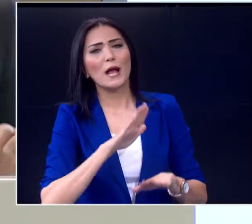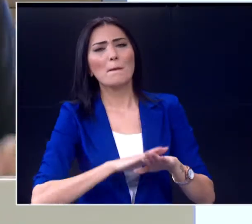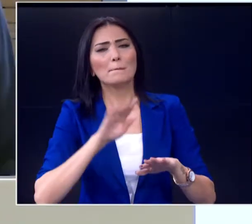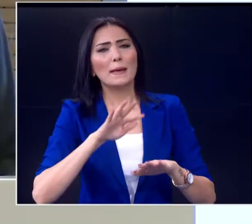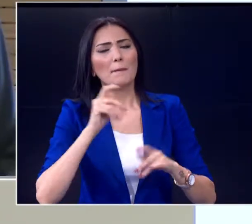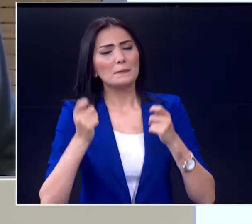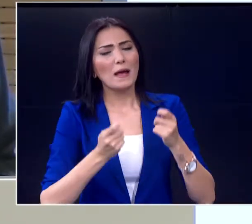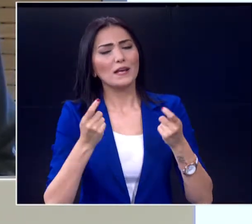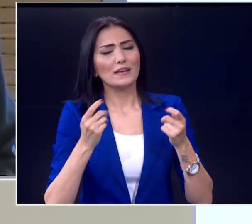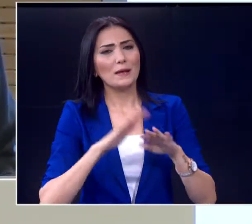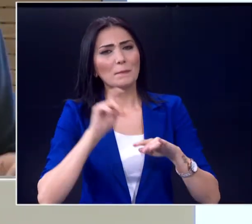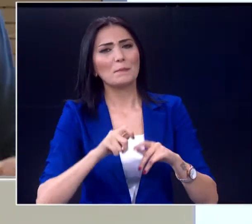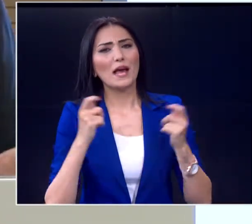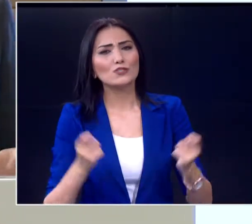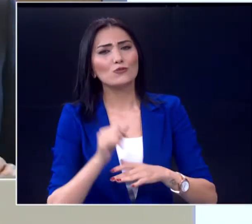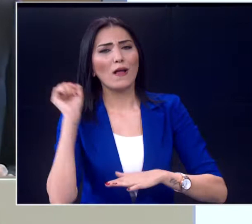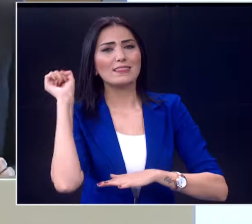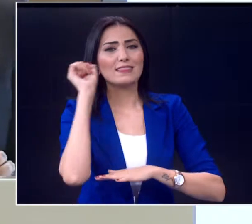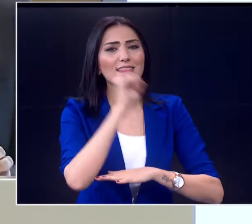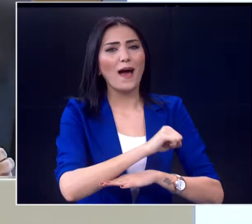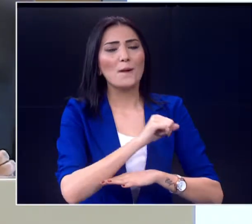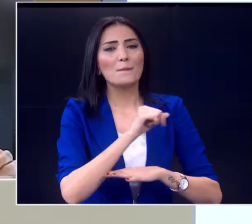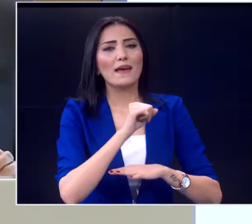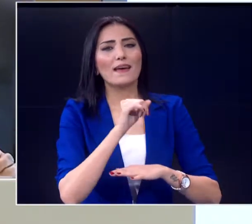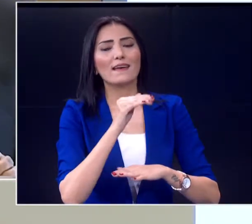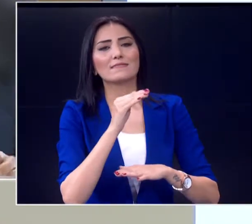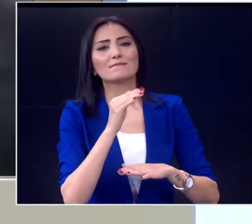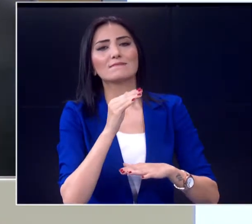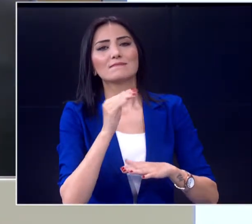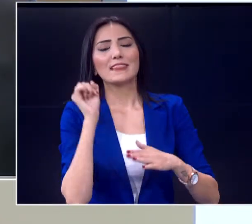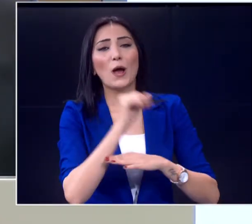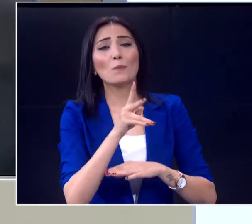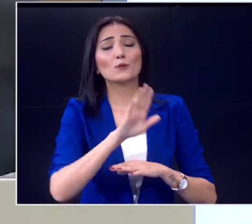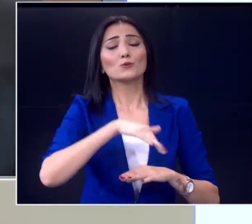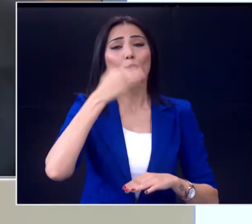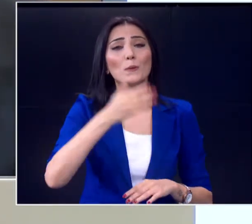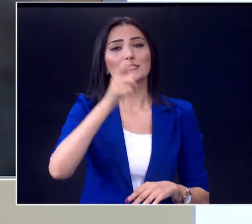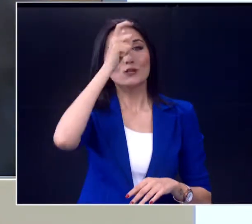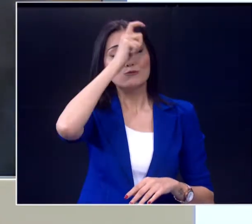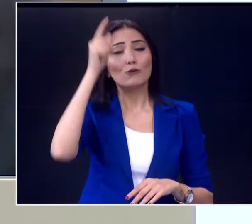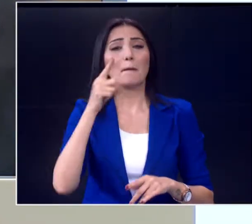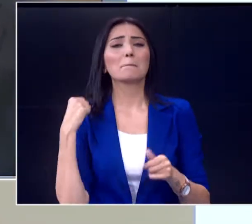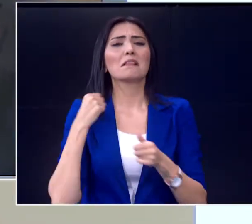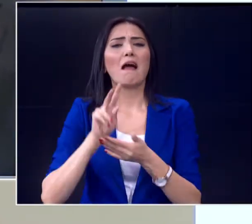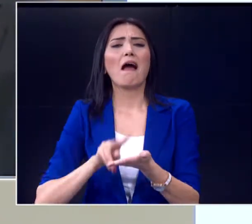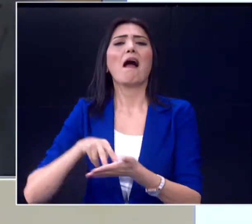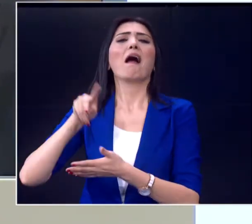gerçekleştirilmeye çalışılan darbe sonrası Türkiye bir daha ayağa